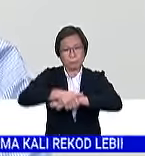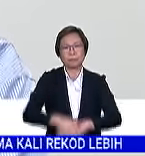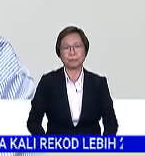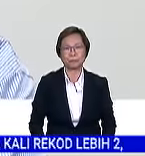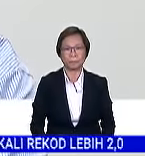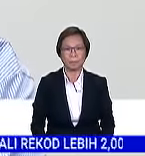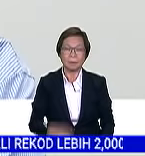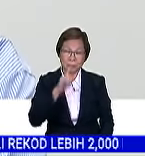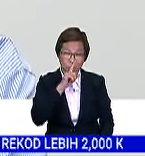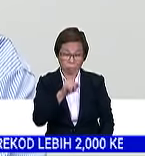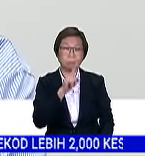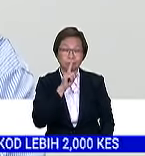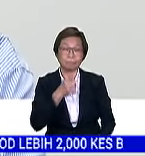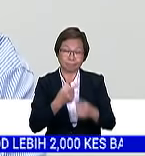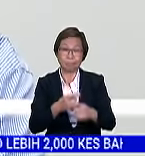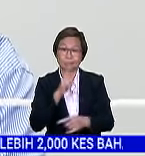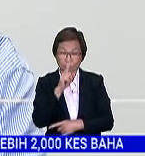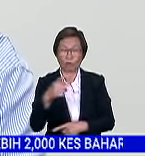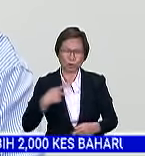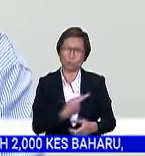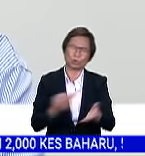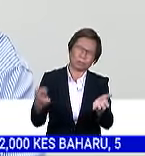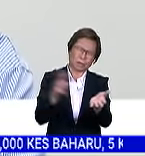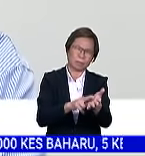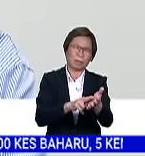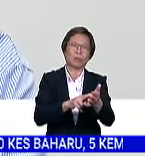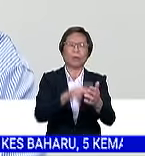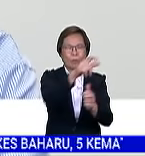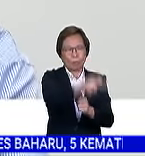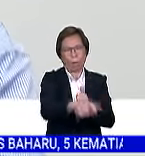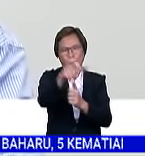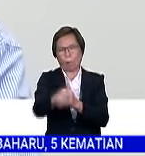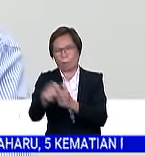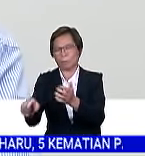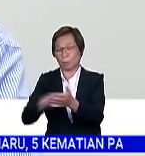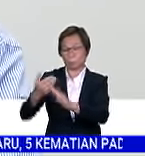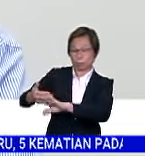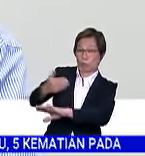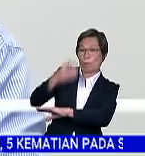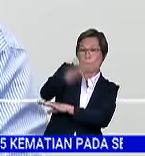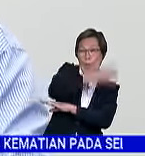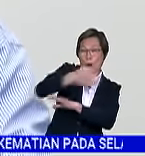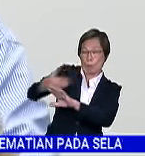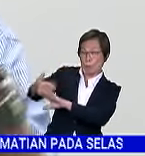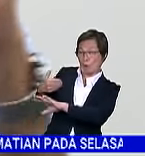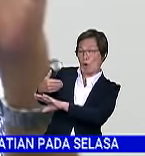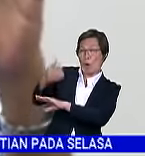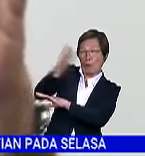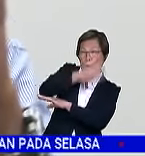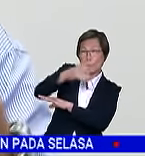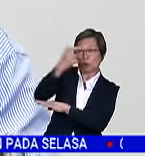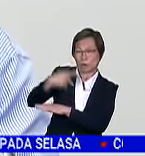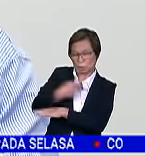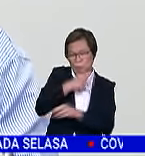Tapi sebenarnya kita telah mendaftarkan beberapa orang sebelum ini, sebelum pembubaran dan sebagainya, kerana kita dah